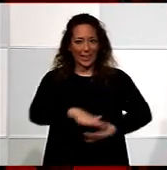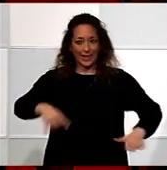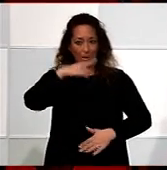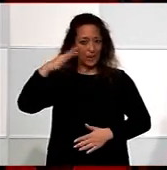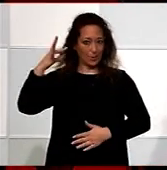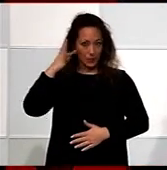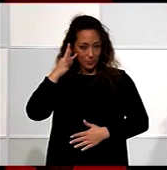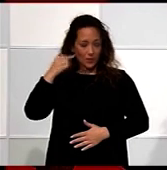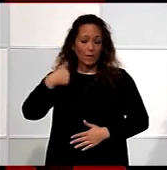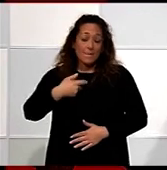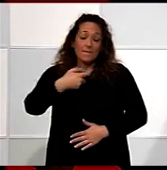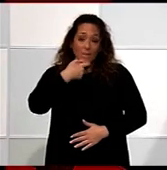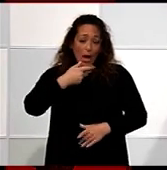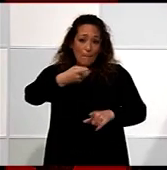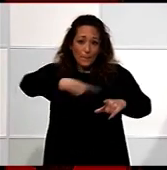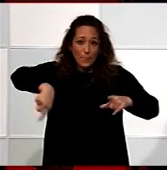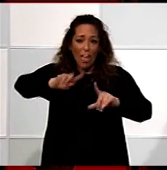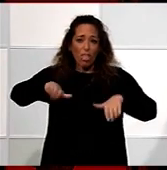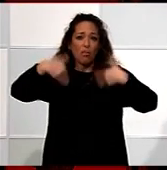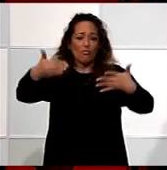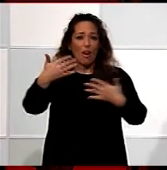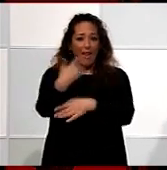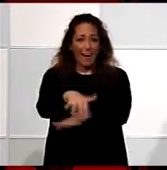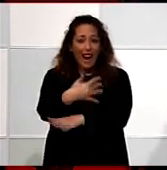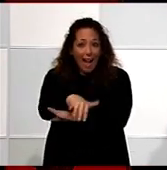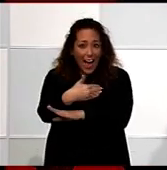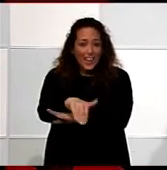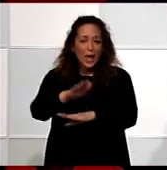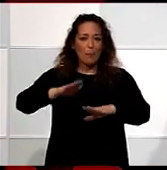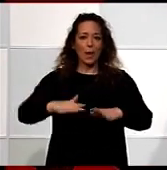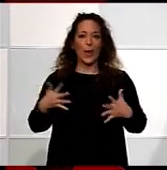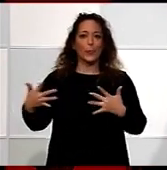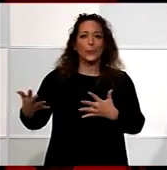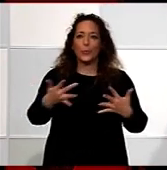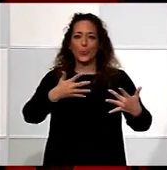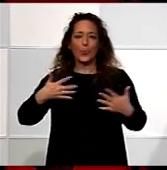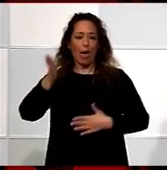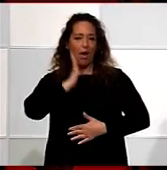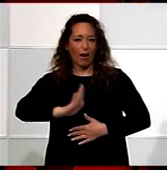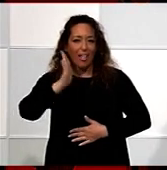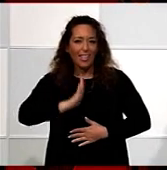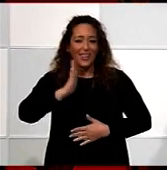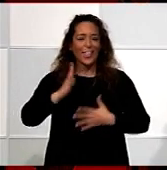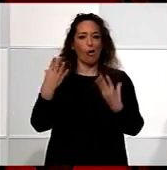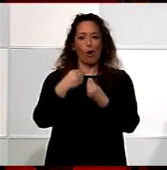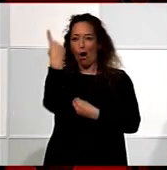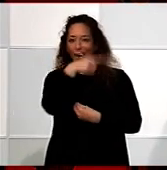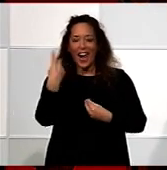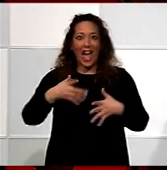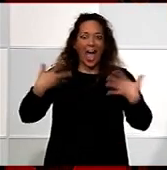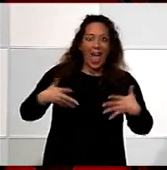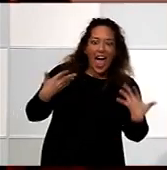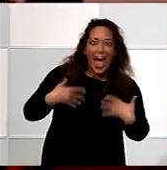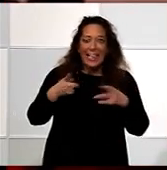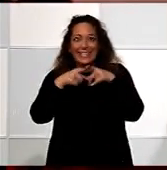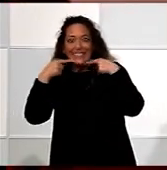la plaça, veient el caliu no, que dona la ciutadania, amb aquests somriures i aquestes cares d'il·lusió de